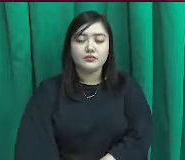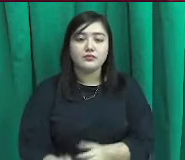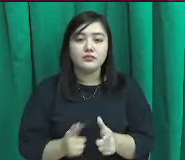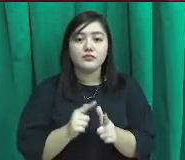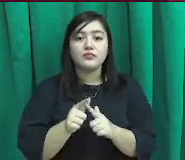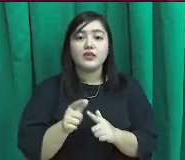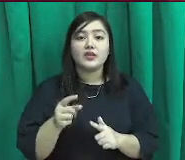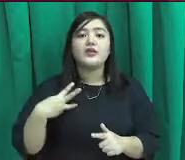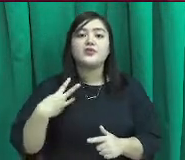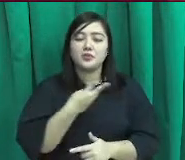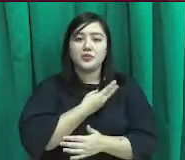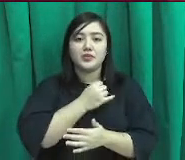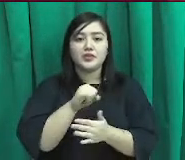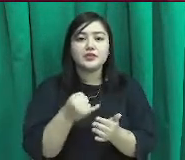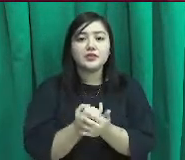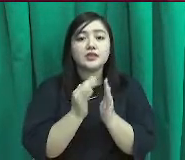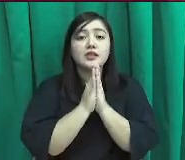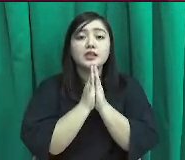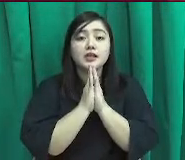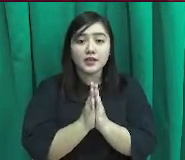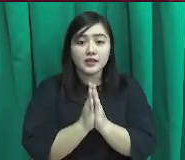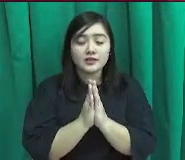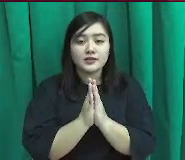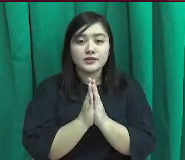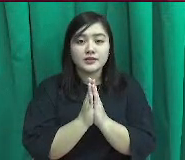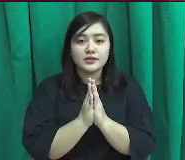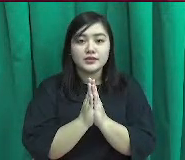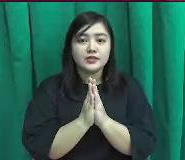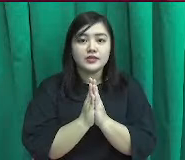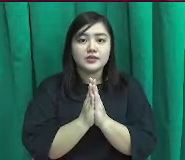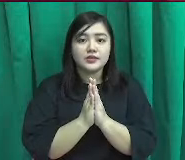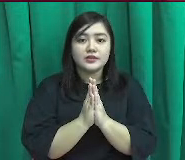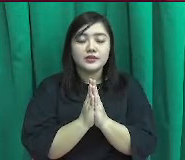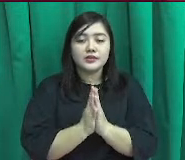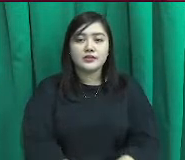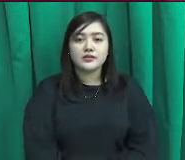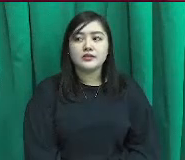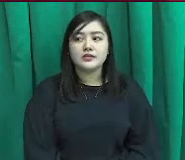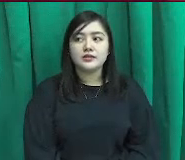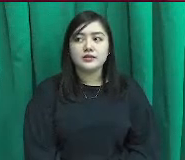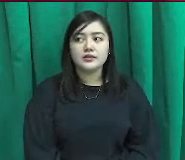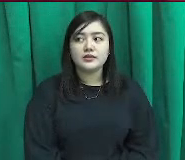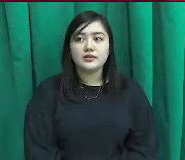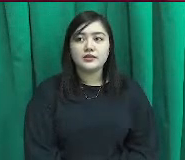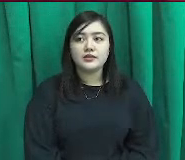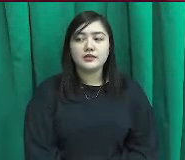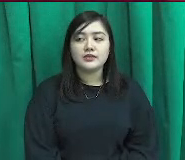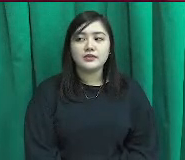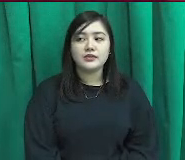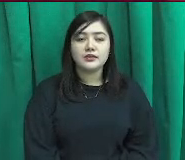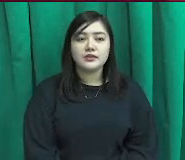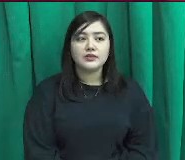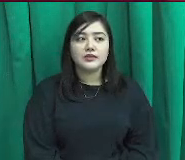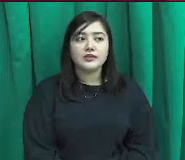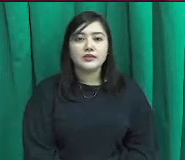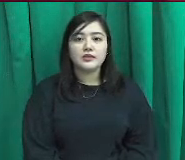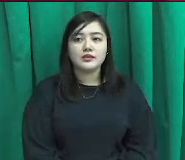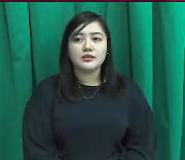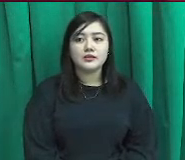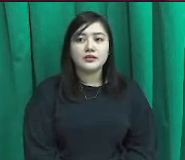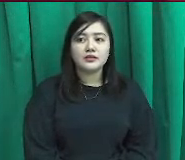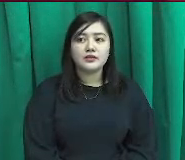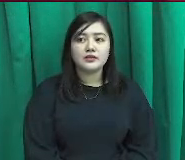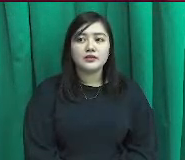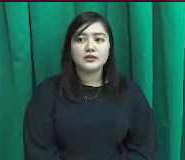just mami yung ako ni yung time, sabi nga redeeming the time. Paano sir yung problema? Yes